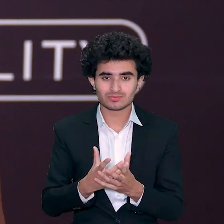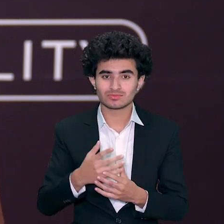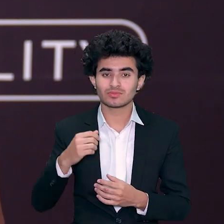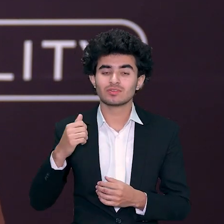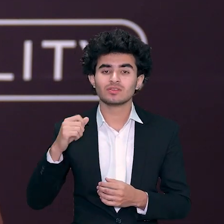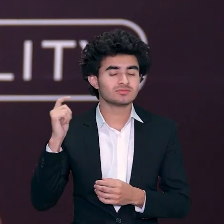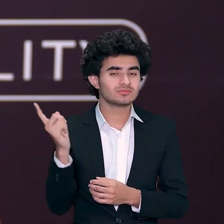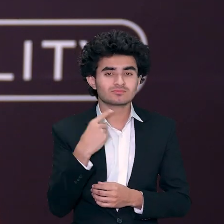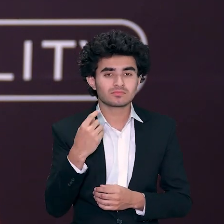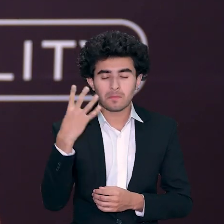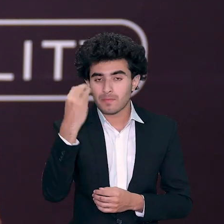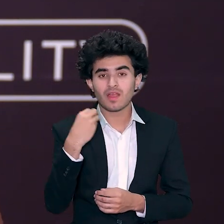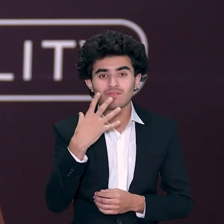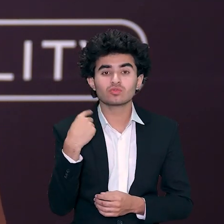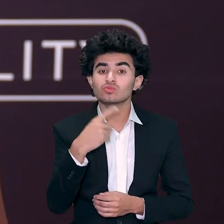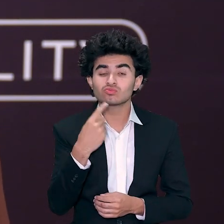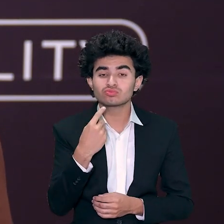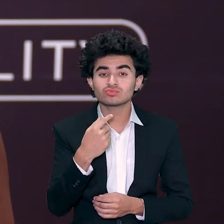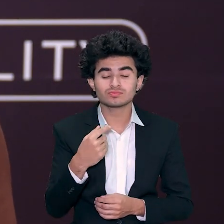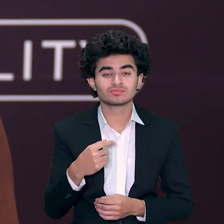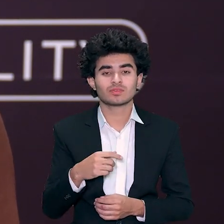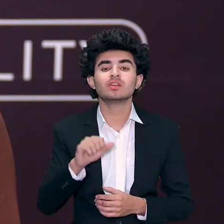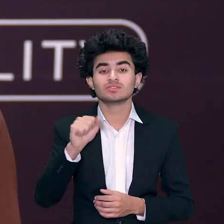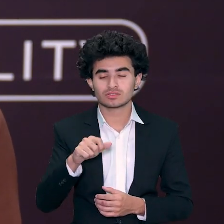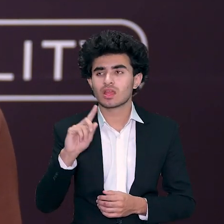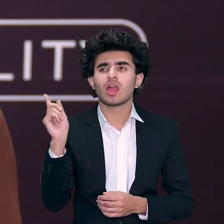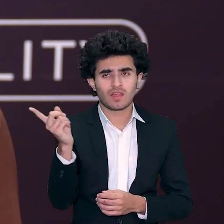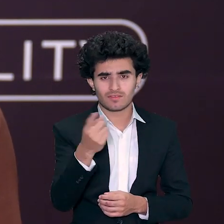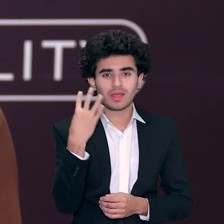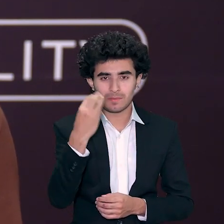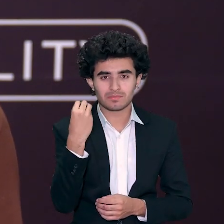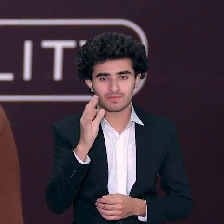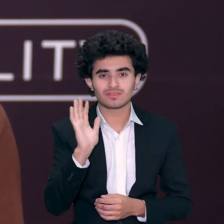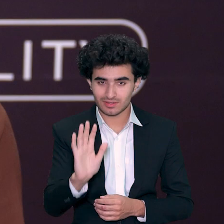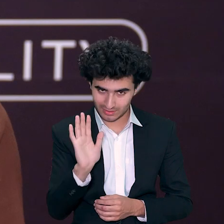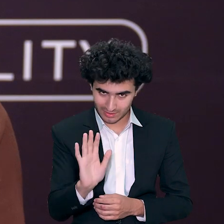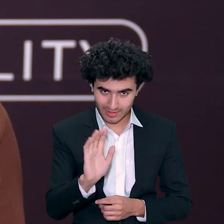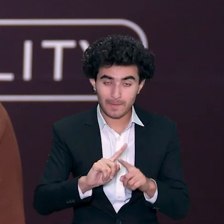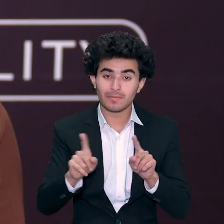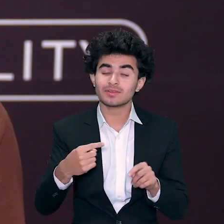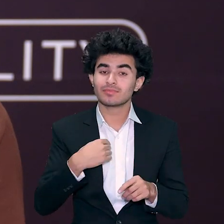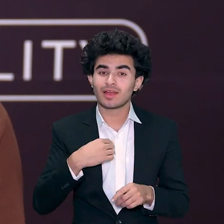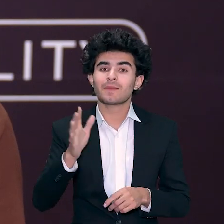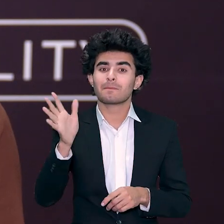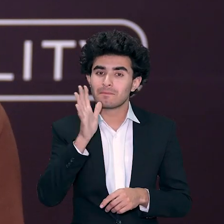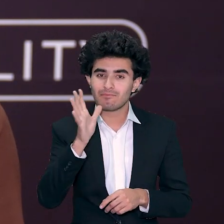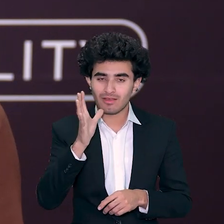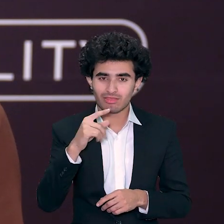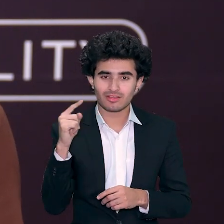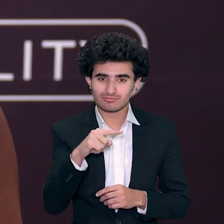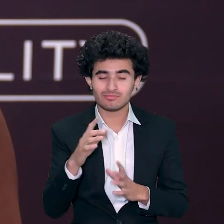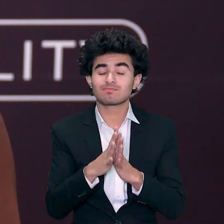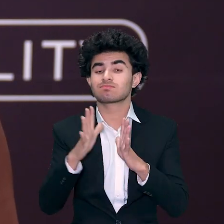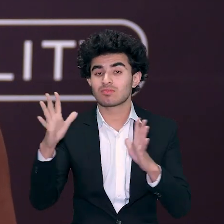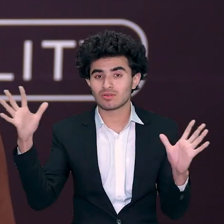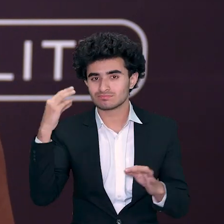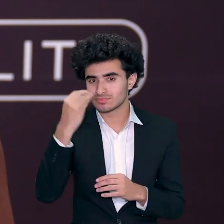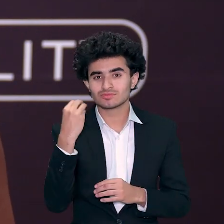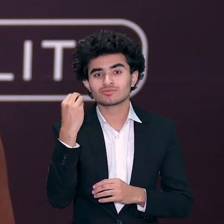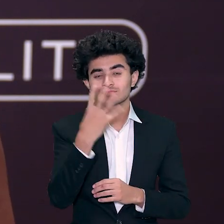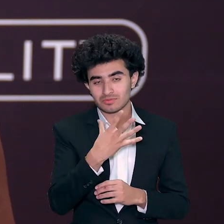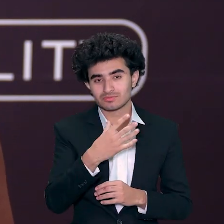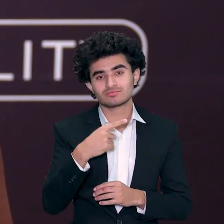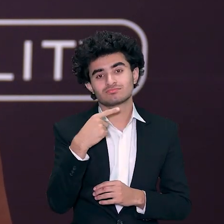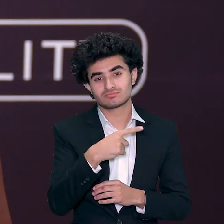بڑی خوبصورتی کے ساتھ مجھے پروموٹ کیا، اور مجھے اس طرح سے اس نے سپورٹ کی کہ میں جب